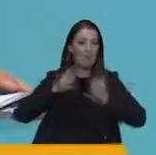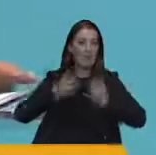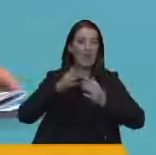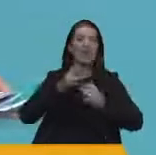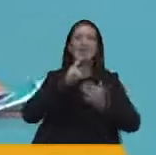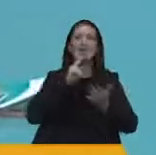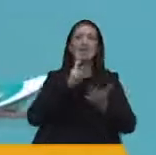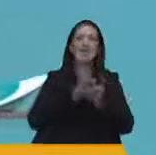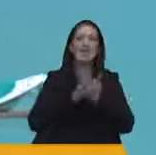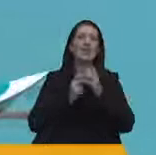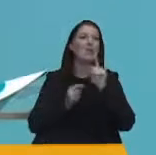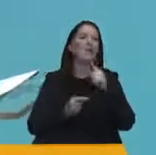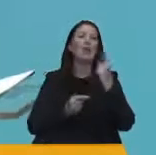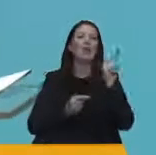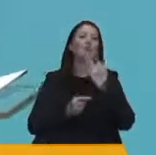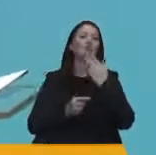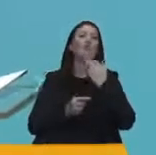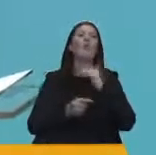Kesinlikle böyle bir şey yok.